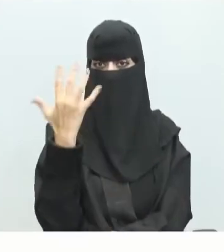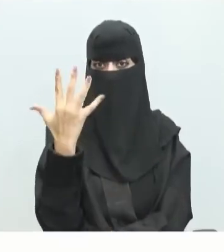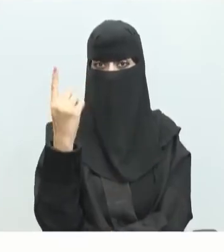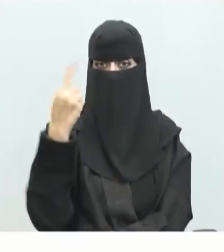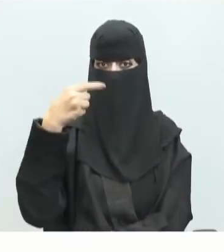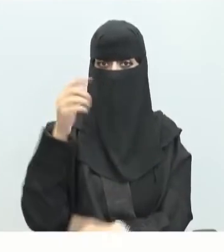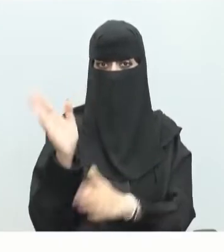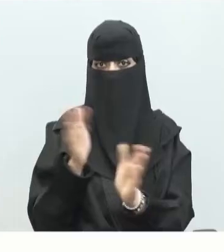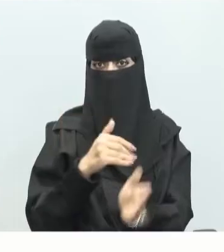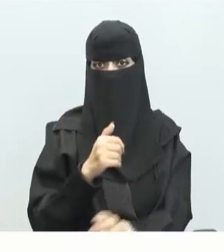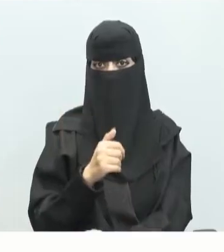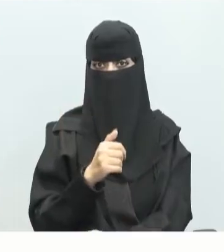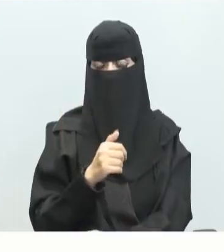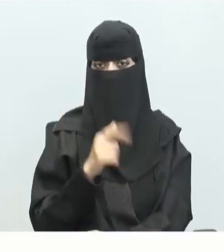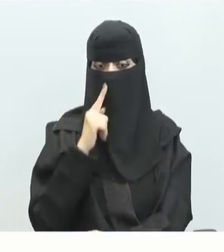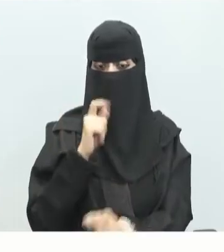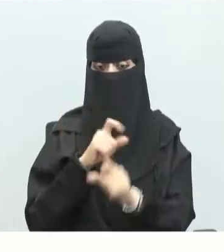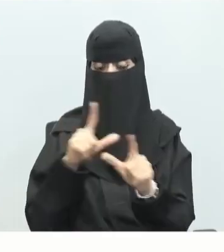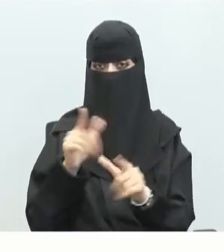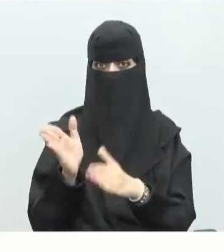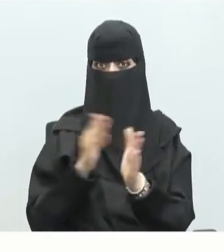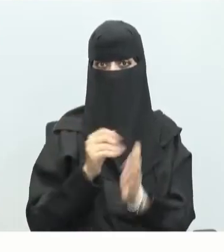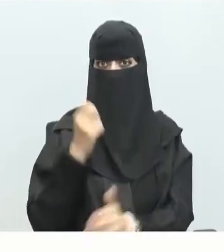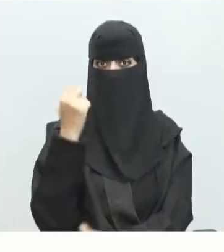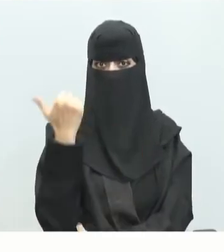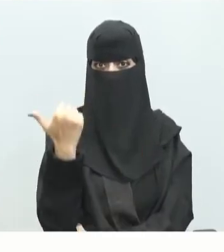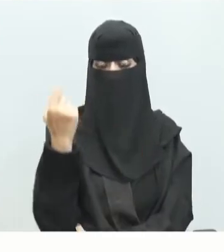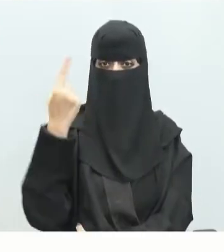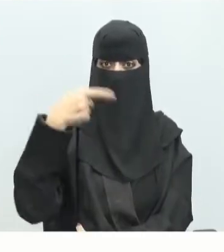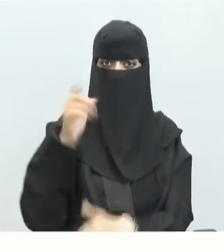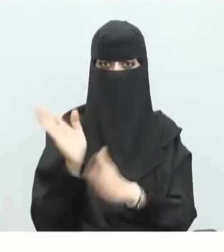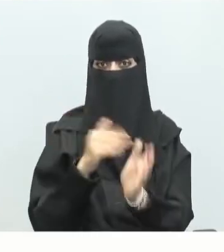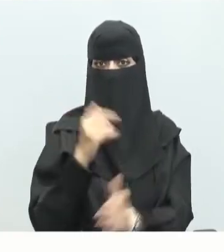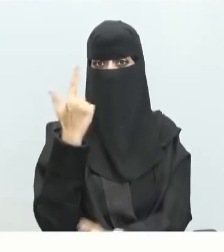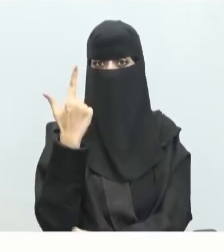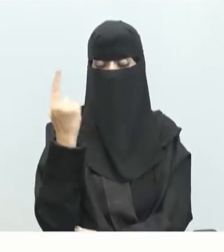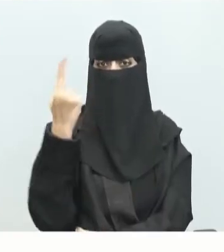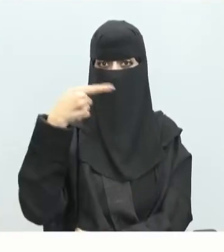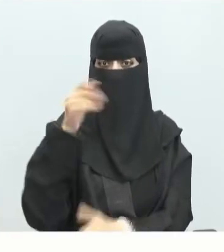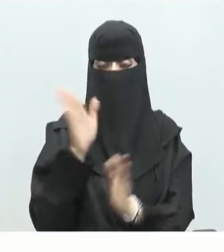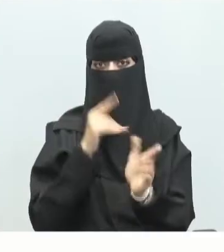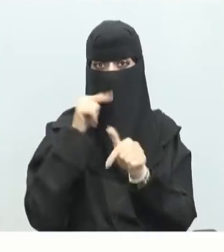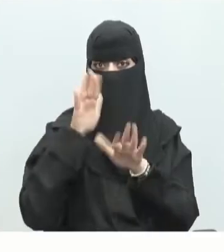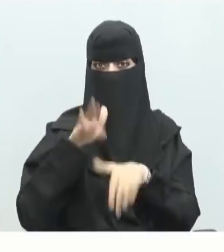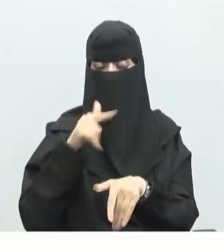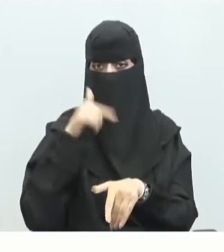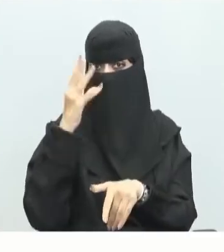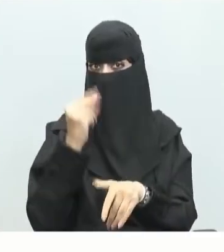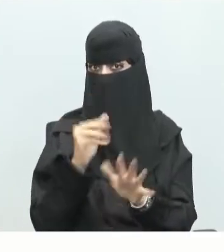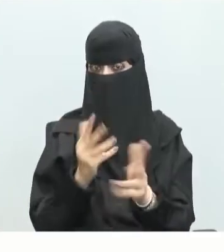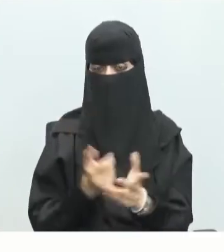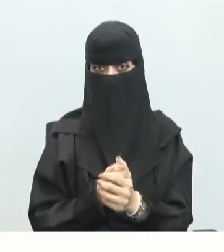15 واضح ثم 16 17 اذا لديك كم